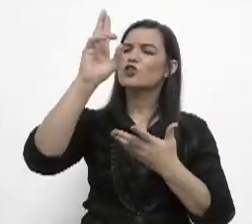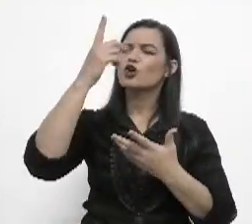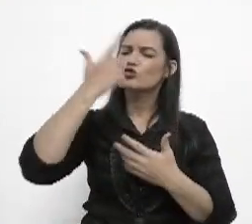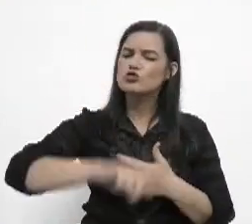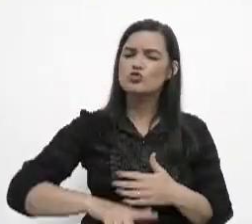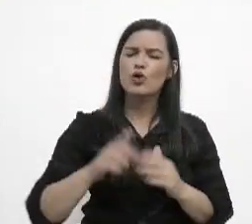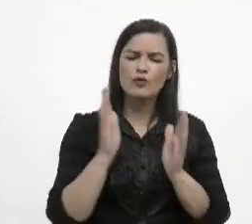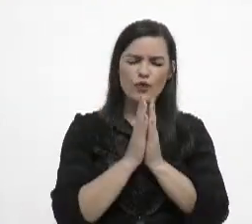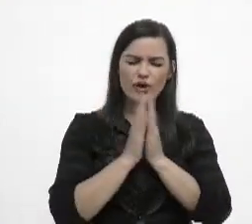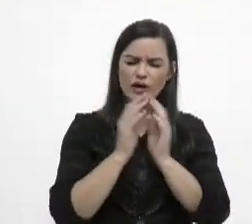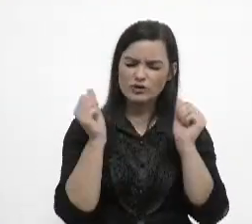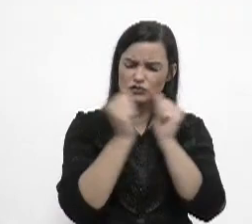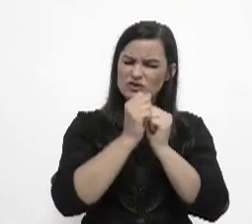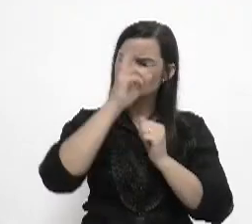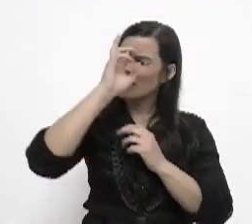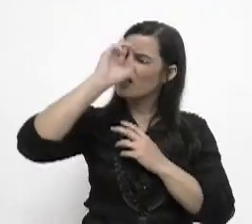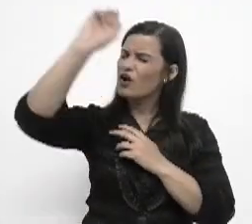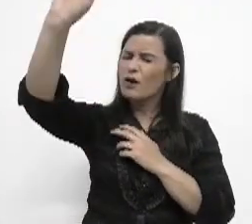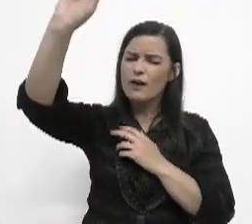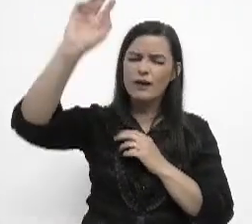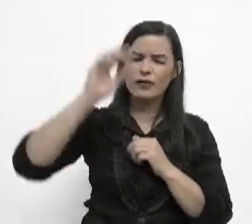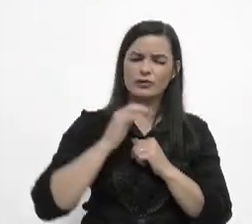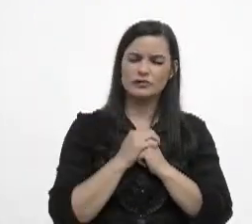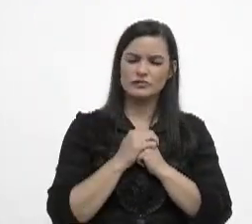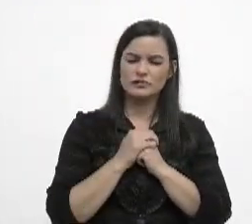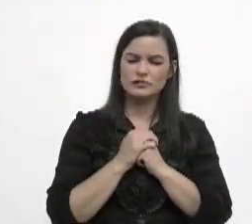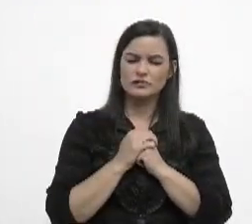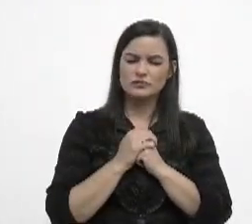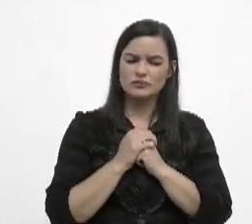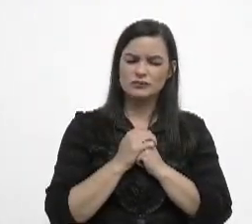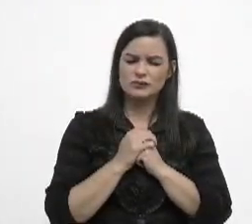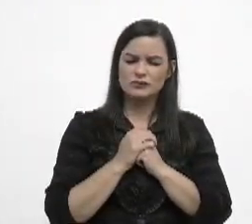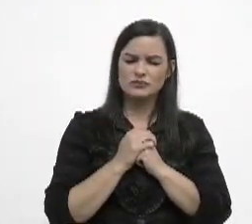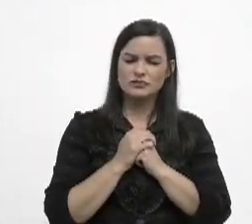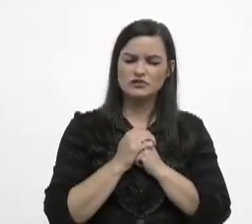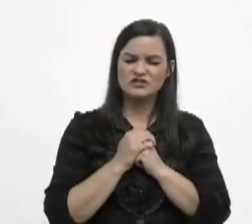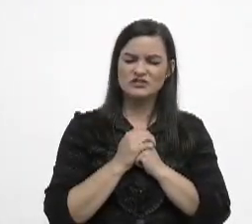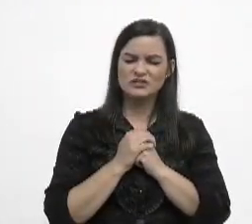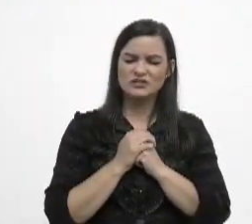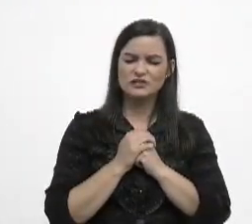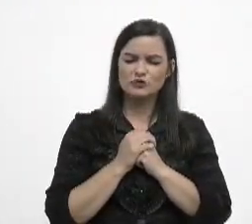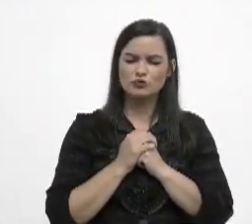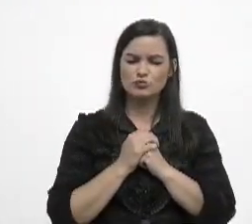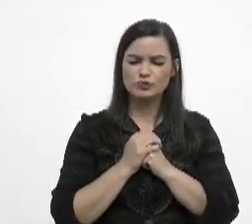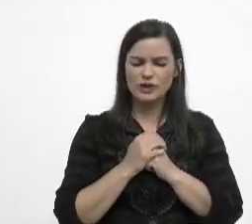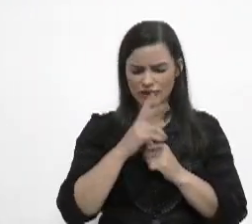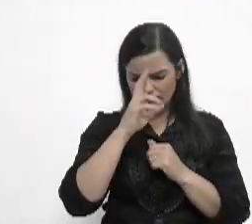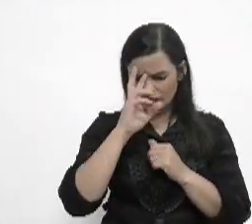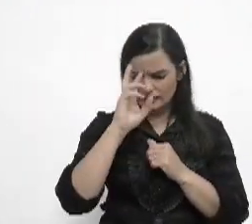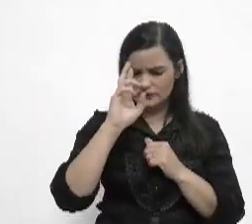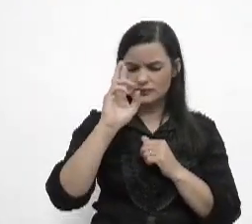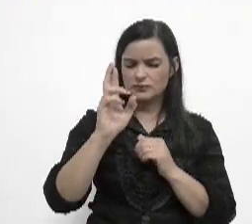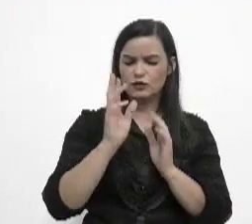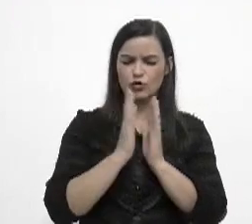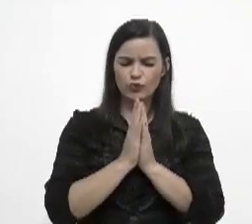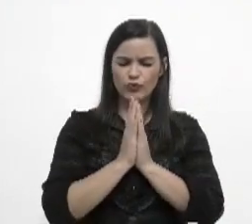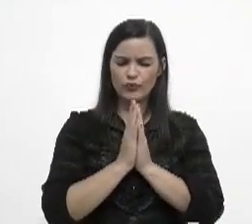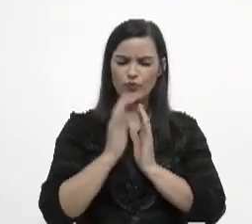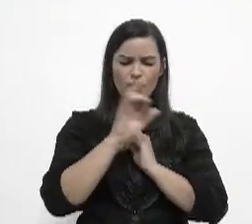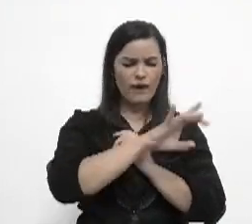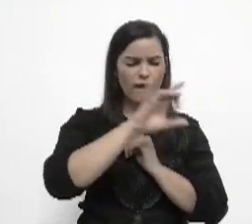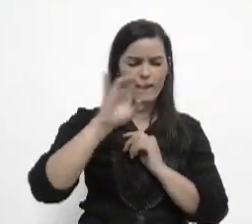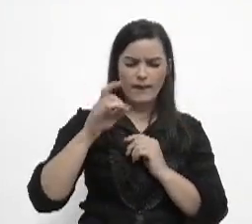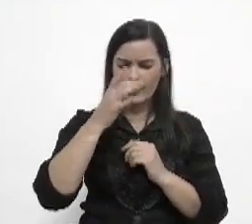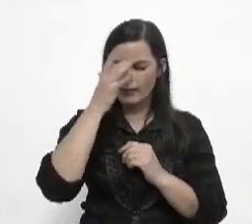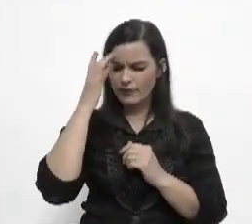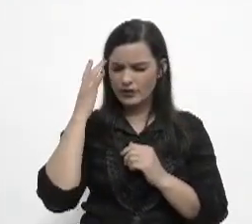juntos. Senhor, Senhor, Senhor, Senhor, e seja Senhor Deus. 사랑하시는 아버지 하나님,